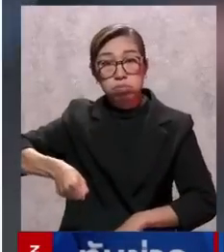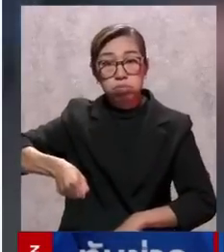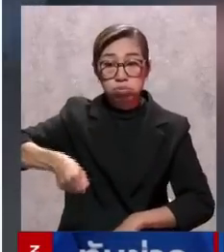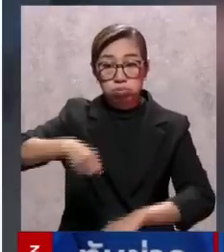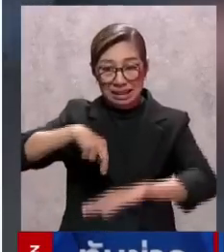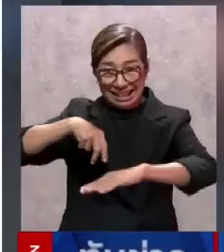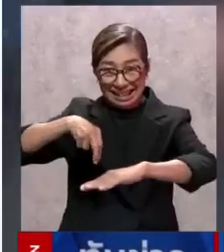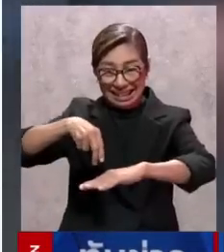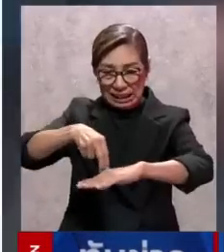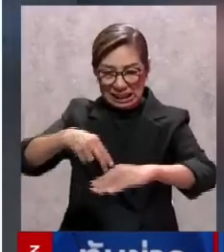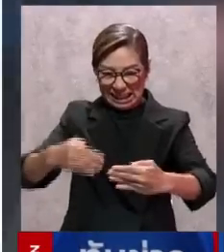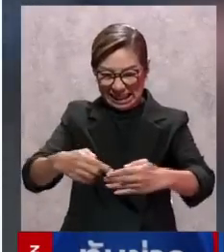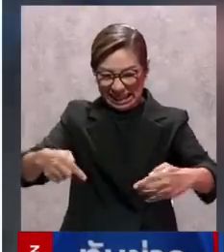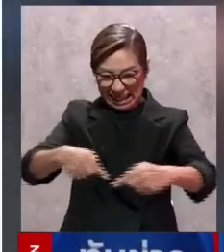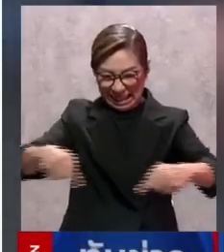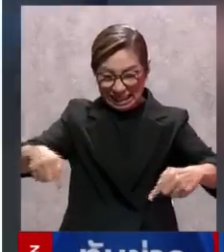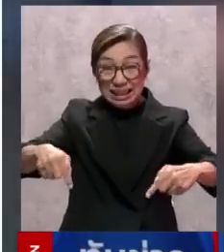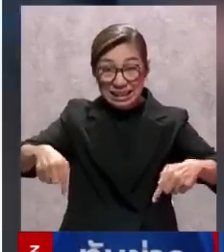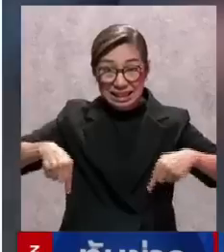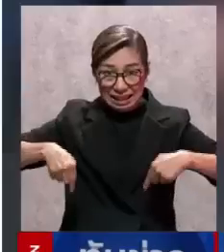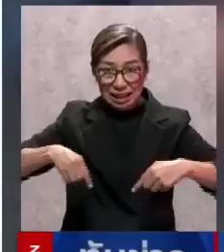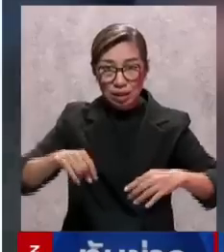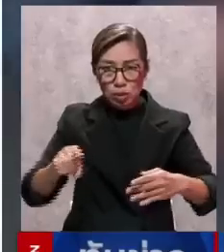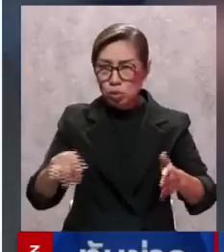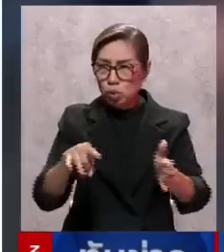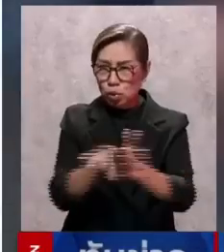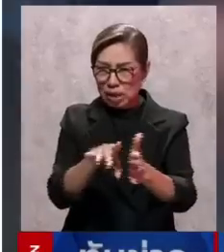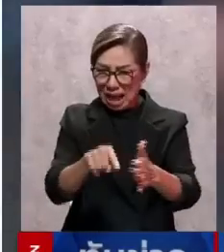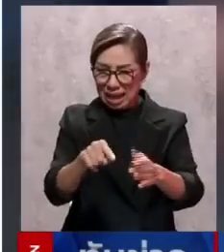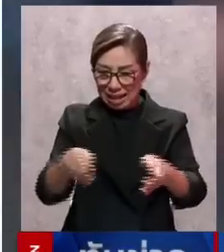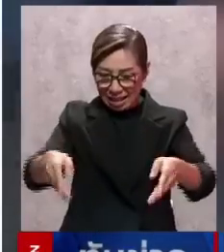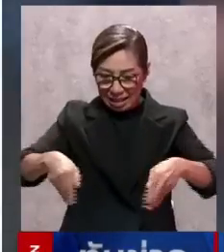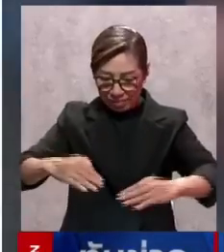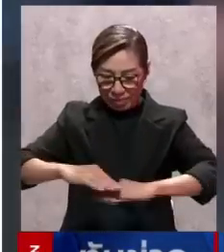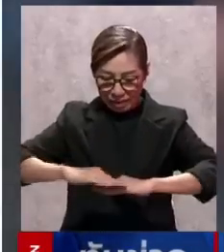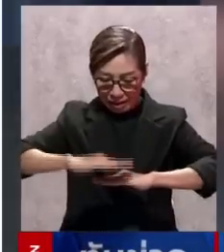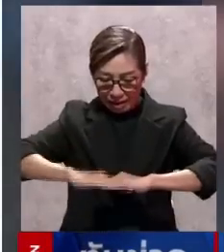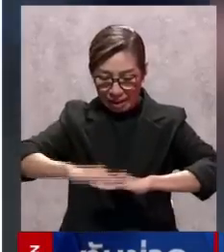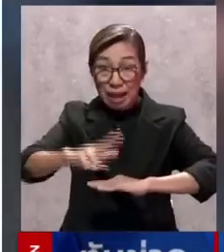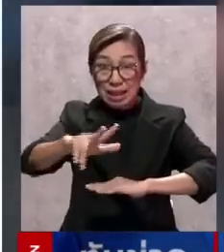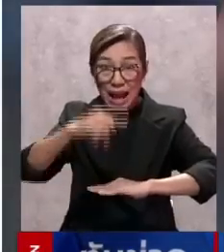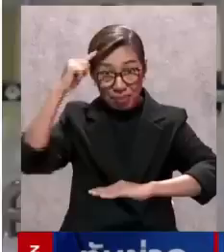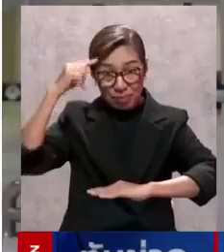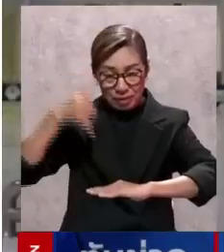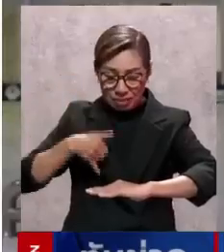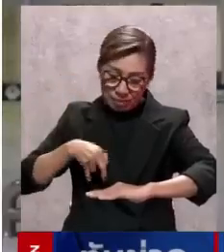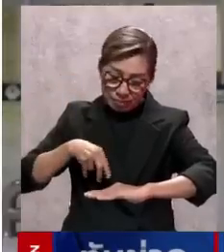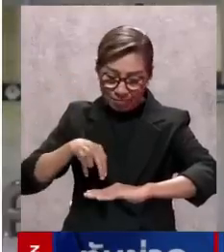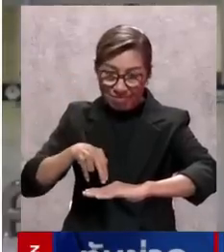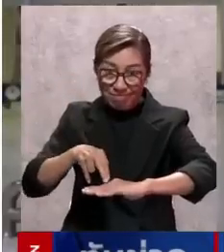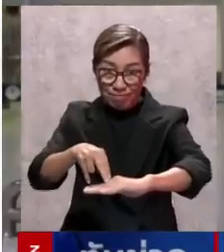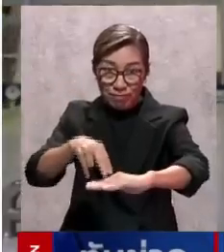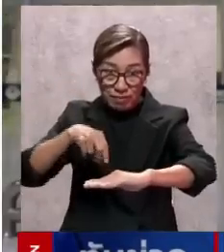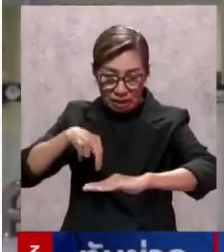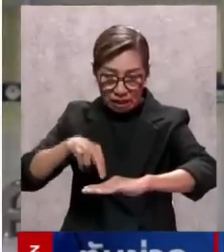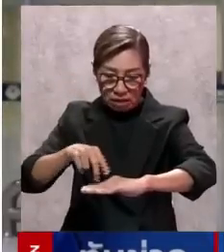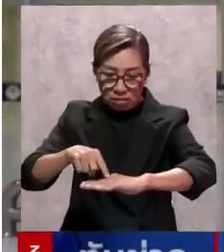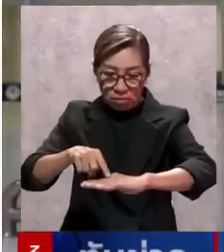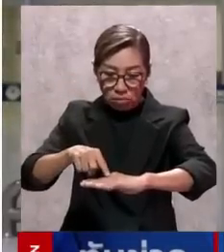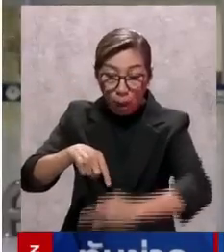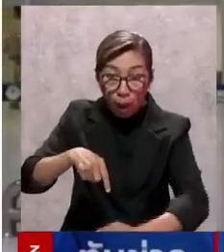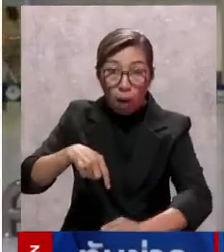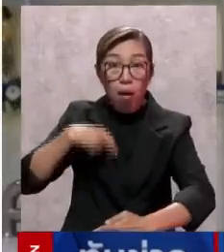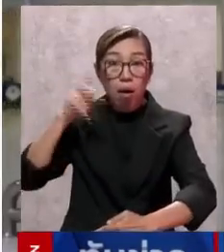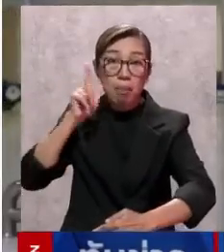ทั่งใกล้ถึงจุดสิ้นสุดทางเลื่อนประมาณ 2-3 แผ่นเหล็กที่มันเป็นแพลตฟอร์มอะค่ะทางเลื่อนแผ่นหนึ่งมันยุบตัว